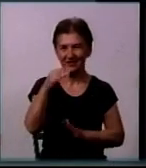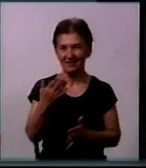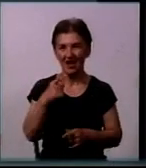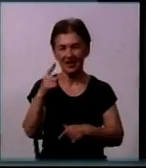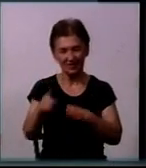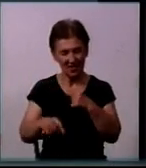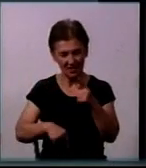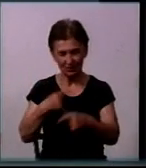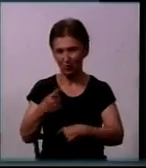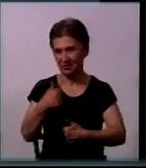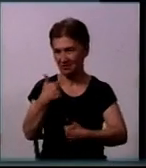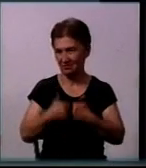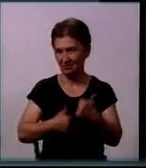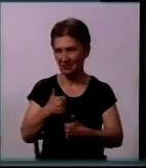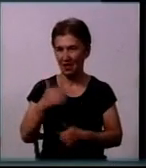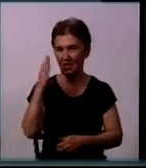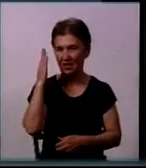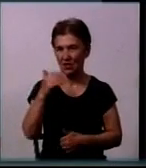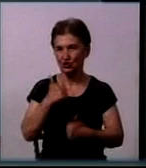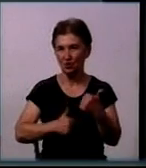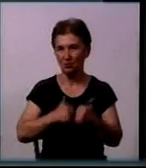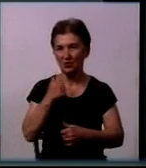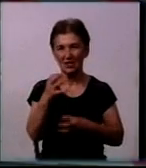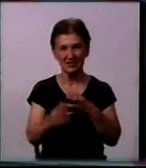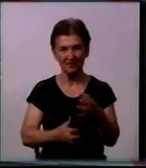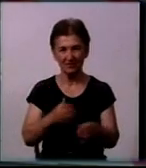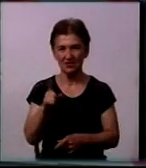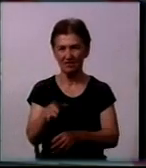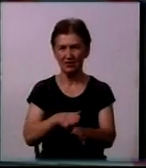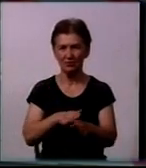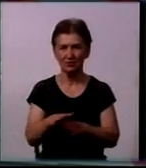міжнародним стартом для Надії Столярової буде чемпіонат світу. Він